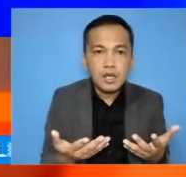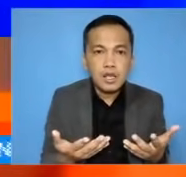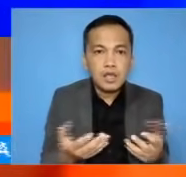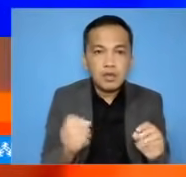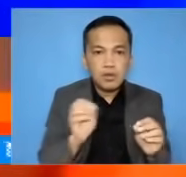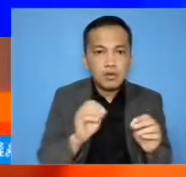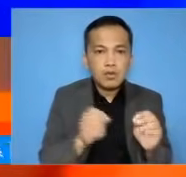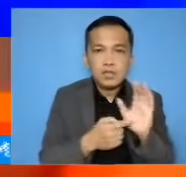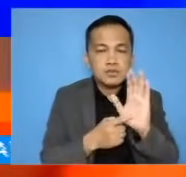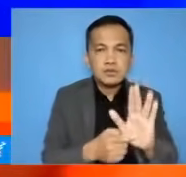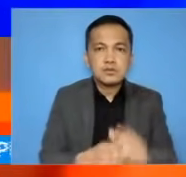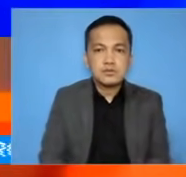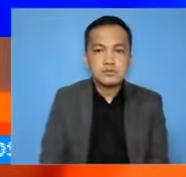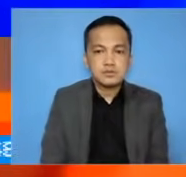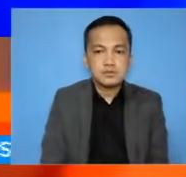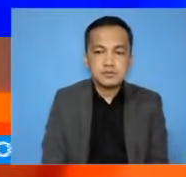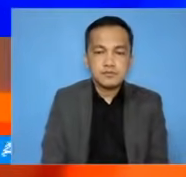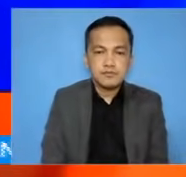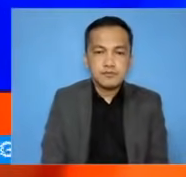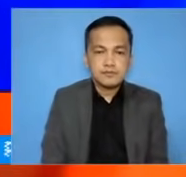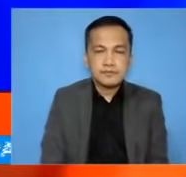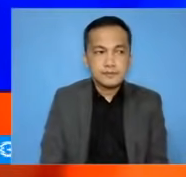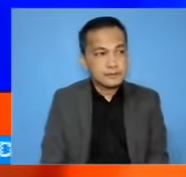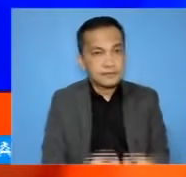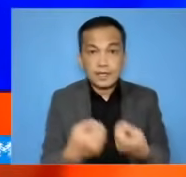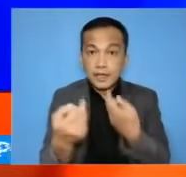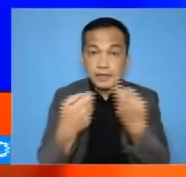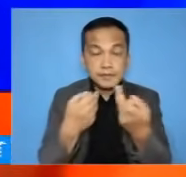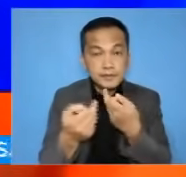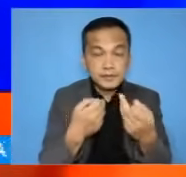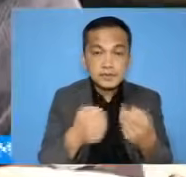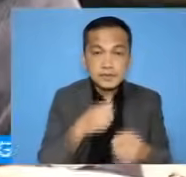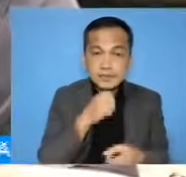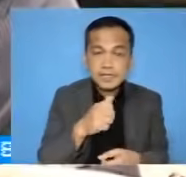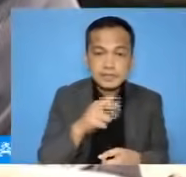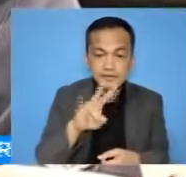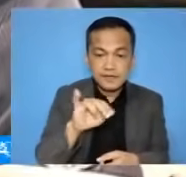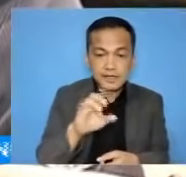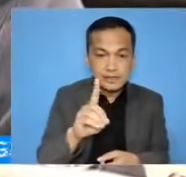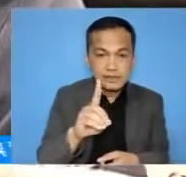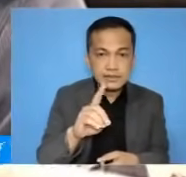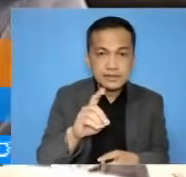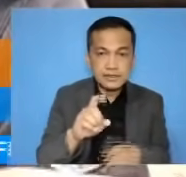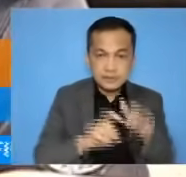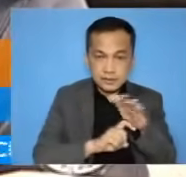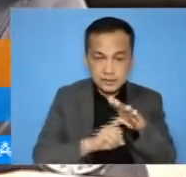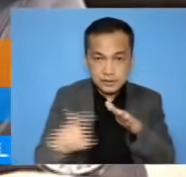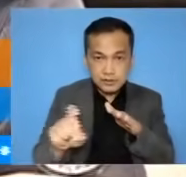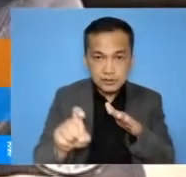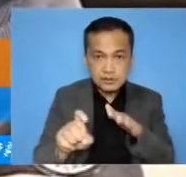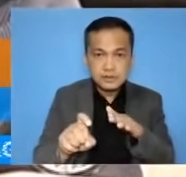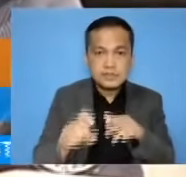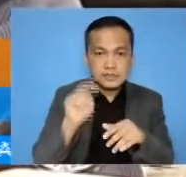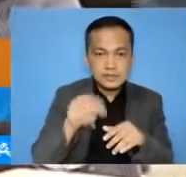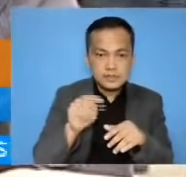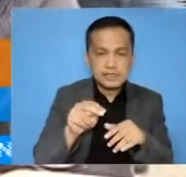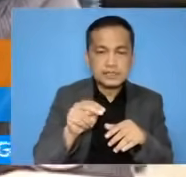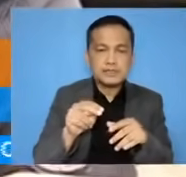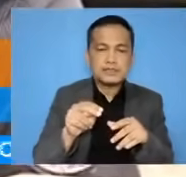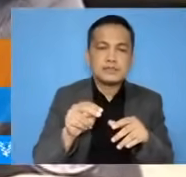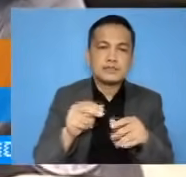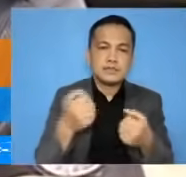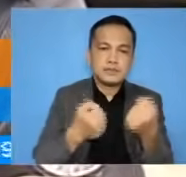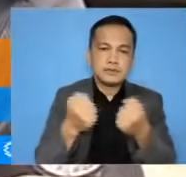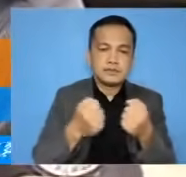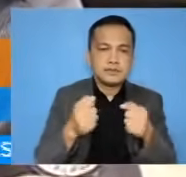ipakita. Paliwanag ko naman po, hindi po valid po yung Xerox. Kailangan po namin is driver license po talaga kasi hindi